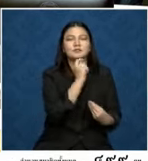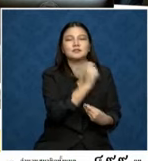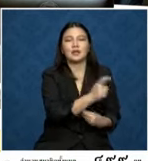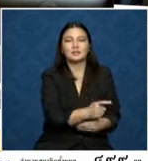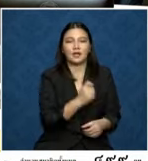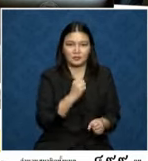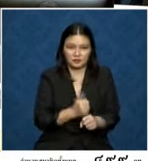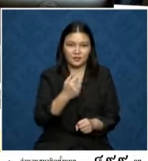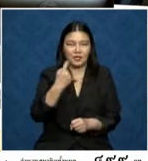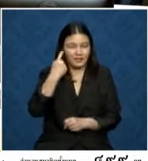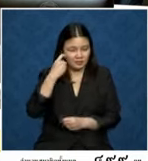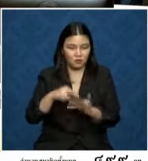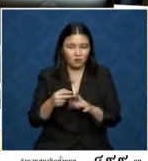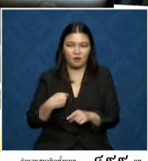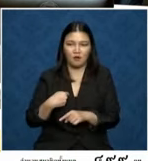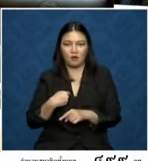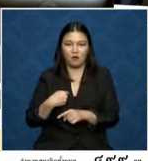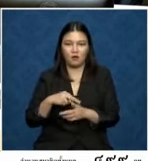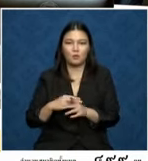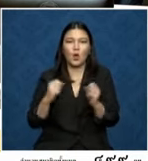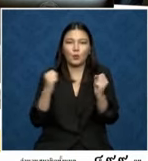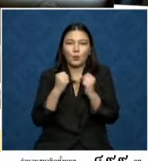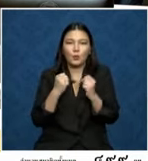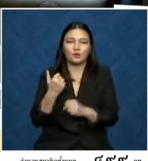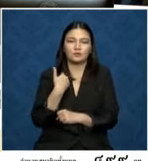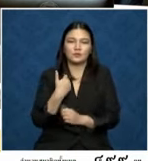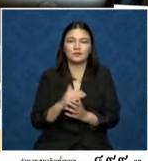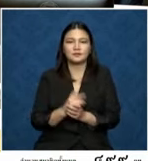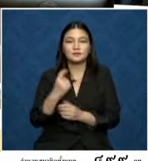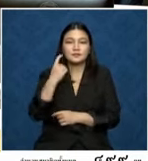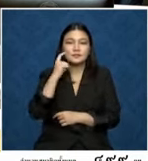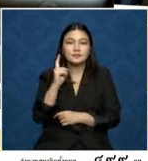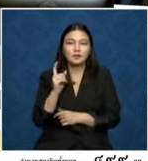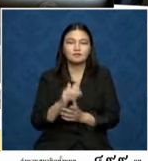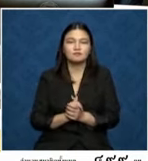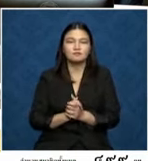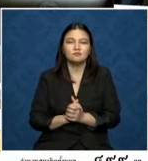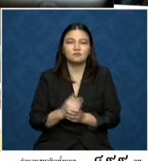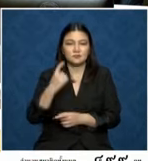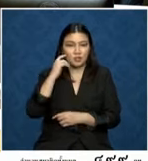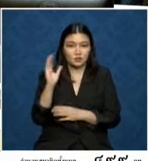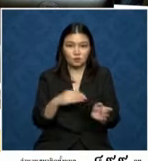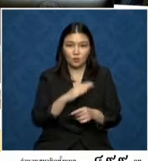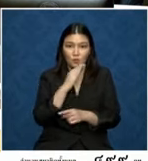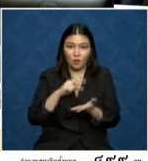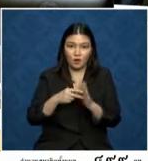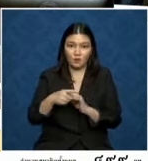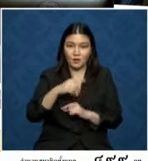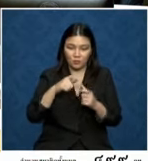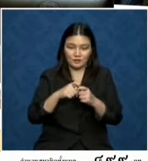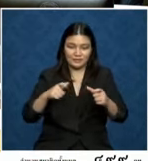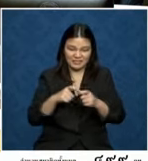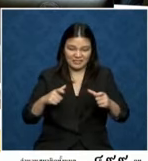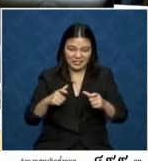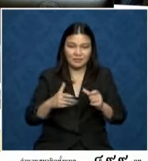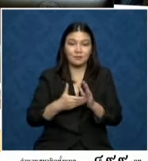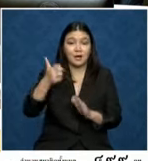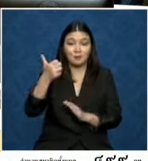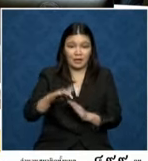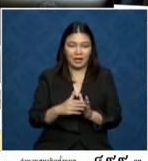ที่สั่งจ่ายเช็คก็จะไม่กล้าสั่งจ่ายเช็คเด้งนอกจากนี้ควรมีการจัดทำข้อมูลประวัติการใช้เช็คหรือเช็คที่ถูกปฏิเสธเพื่อบันทึก